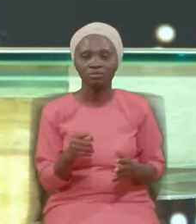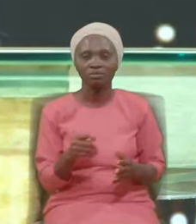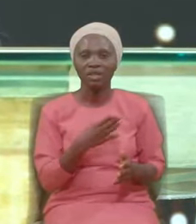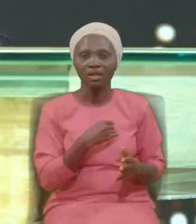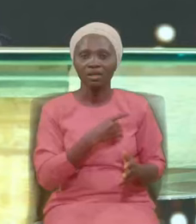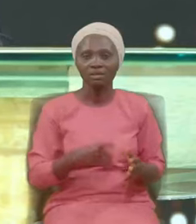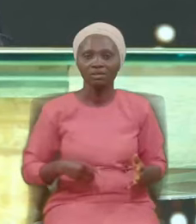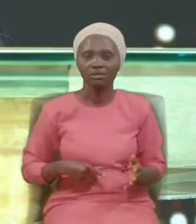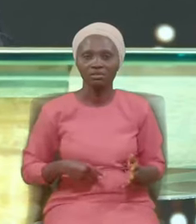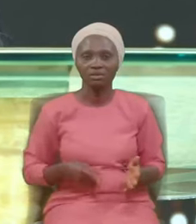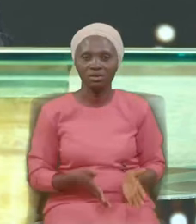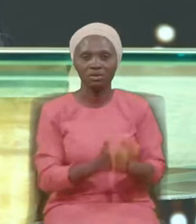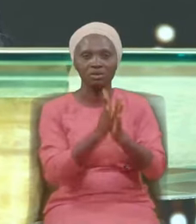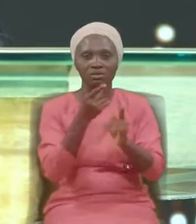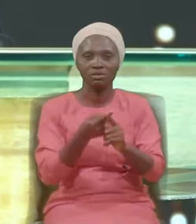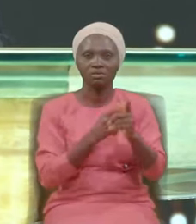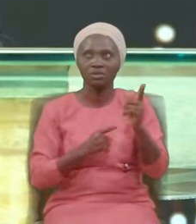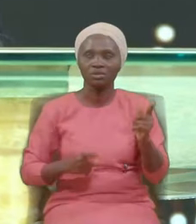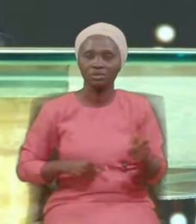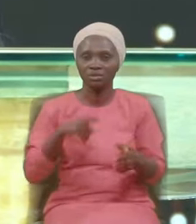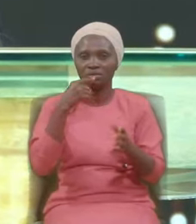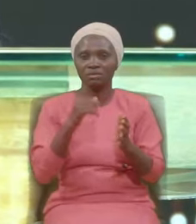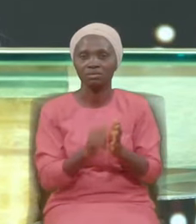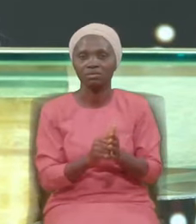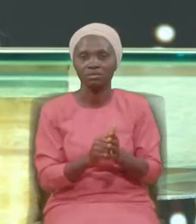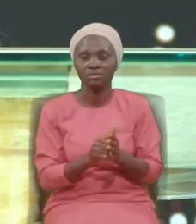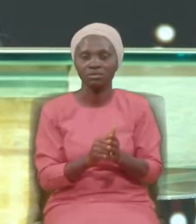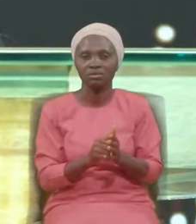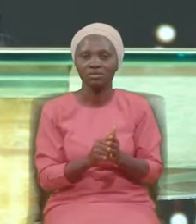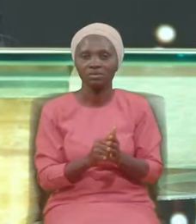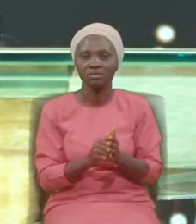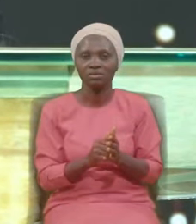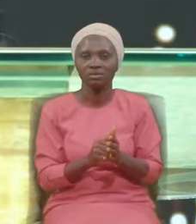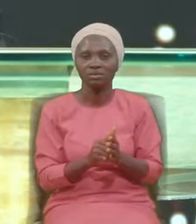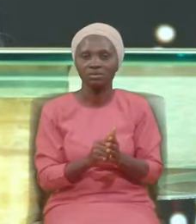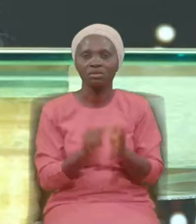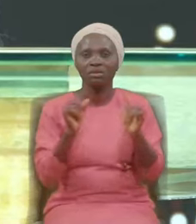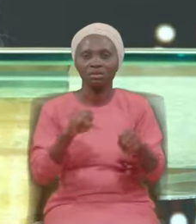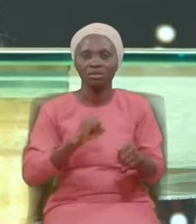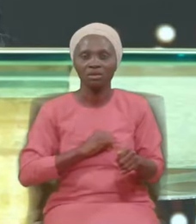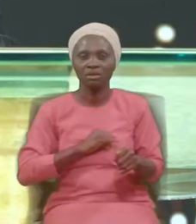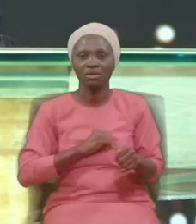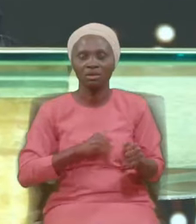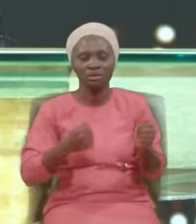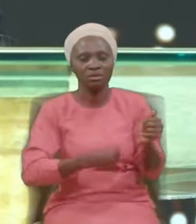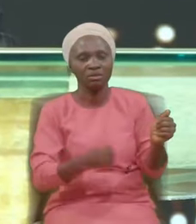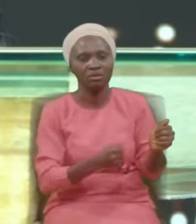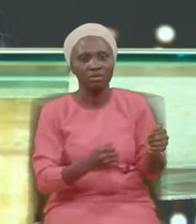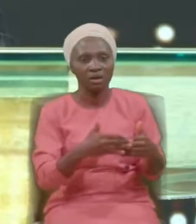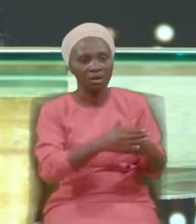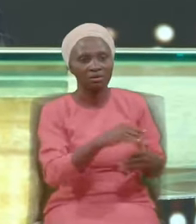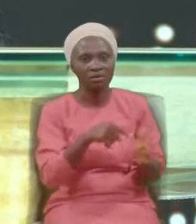Et David consulta l'Éternel en disant, poursuivrai-je cette troupe?